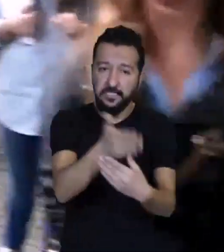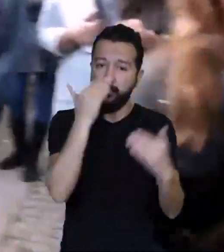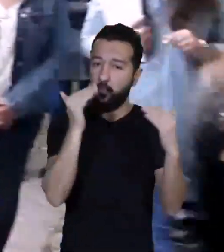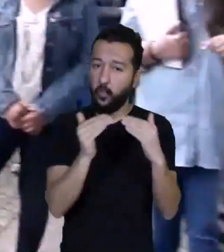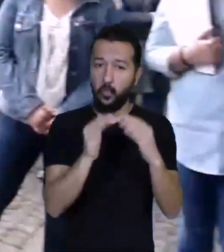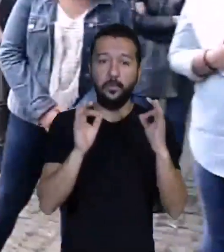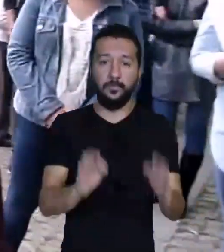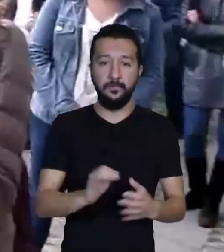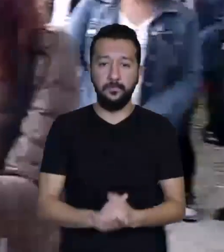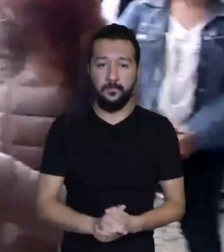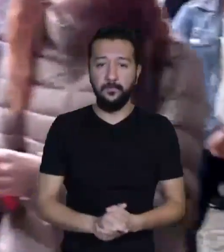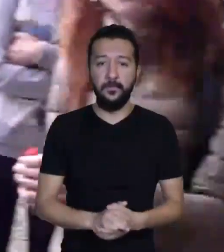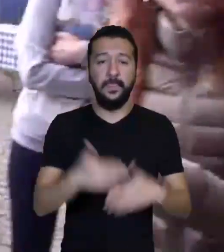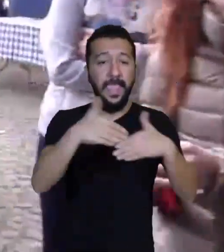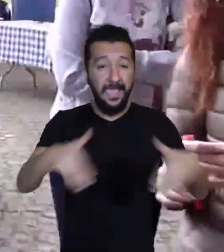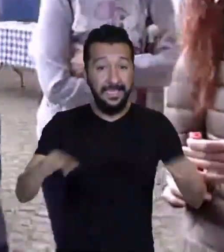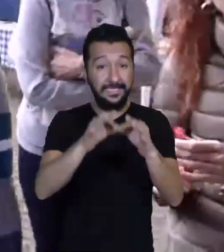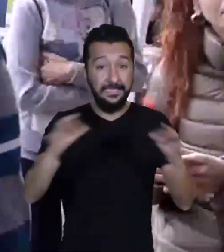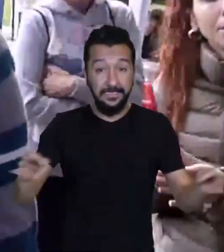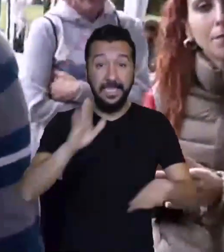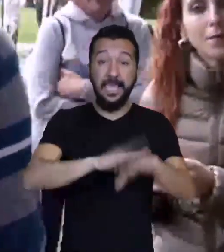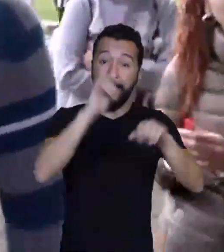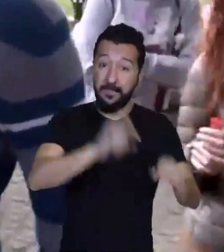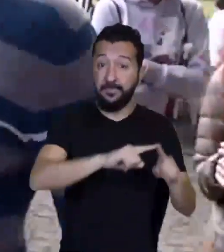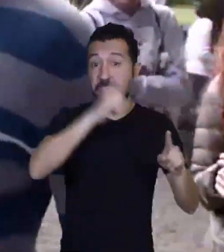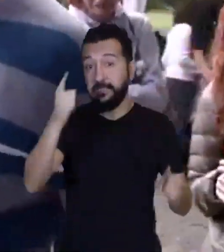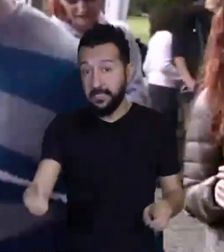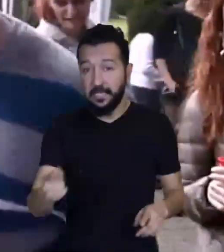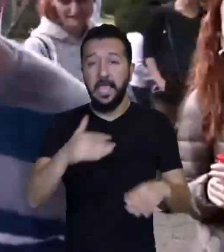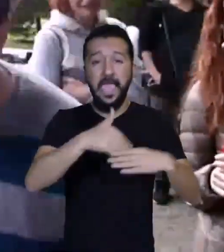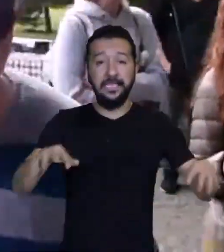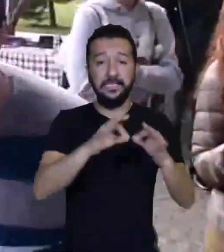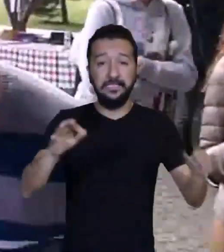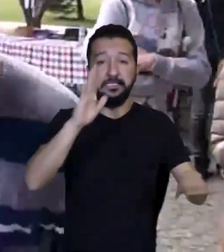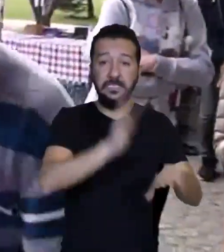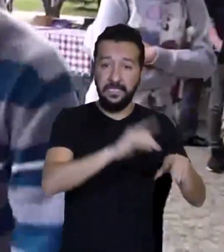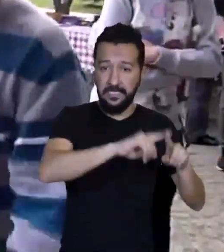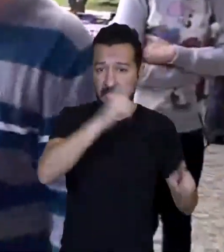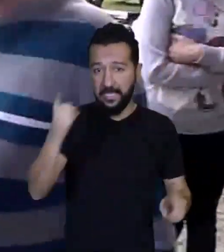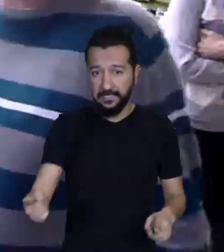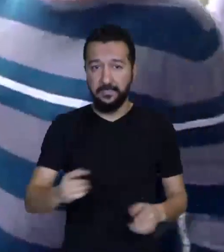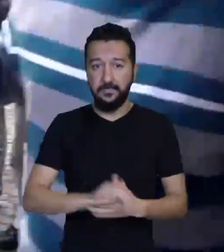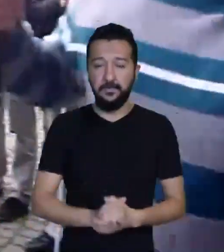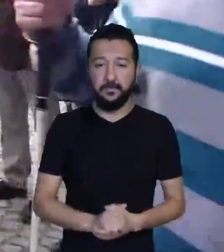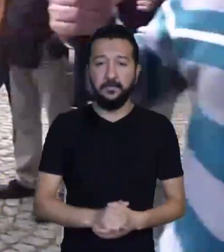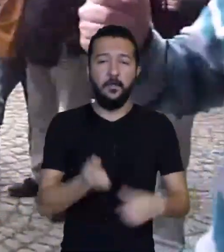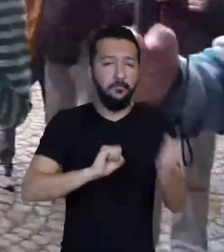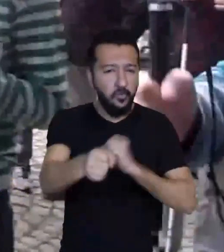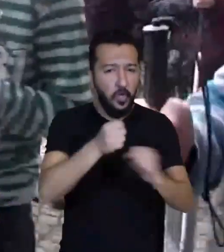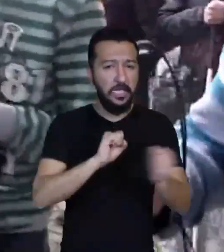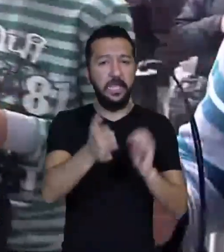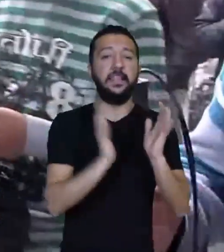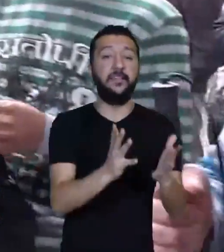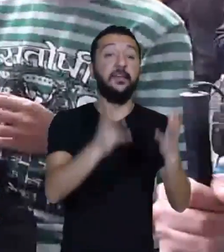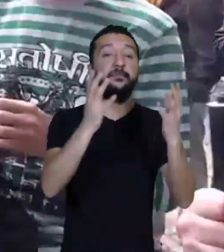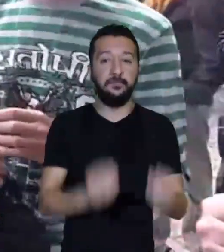Erişilebilir. Erişilebilir. Engelsiz kılıncaya de. Engelsiz kılıncaya de. Mücadeleye